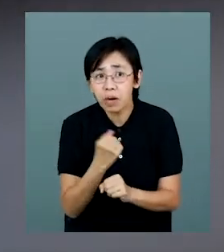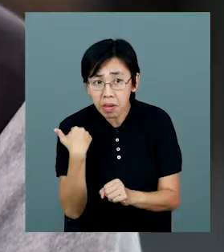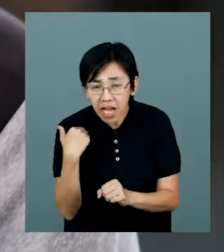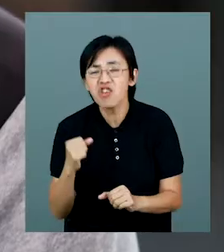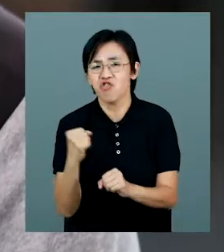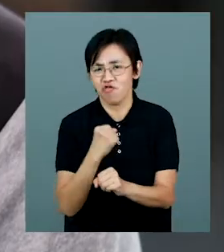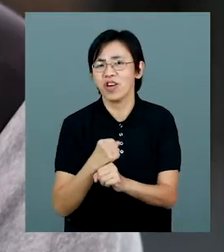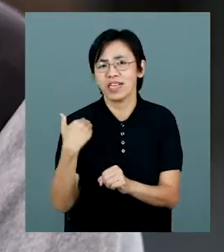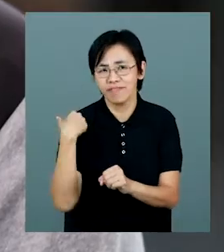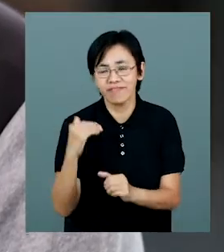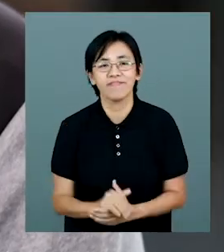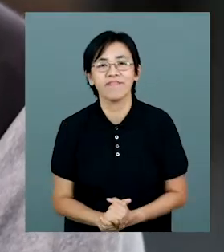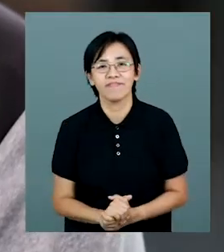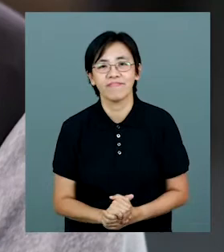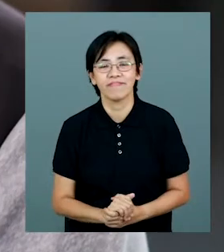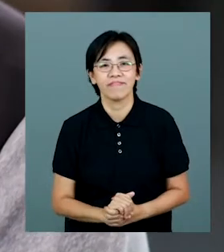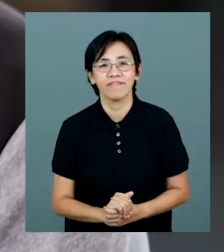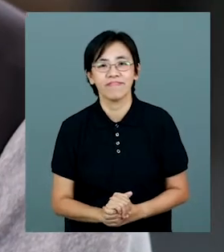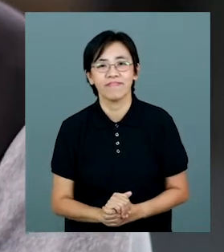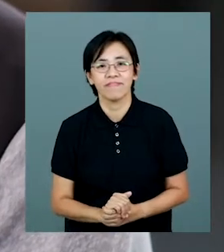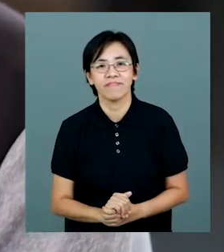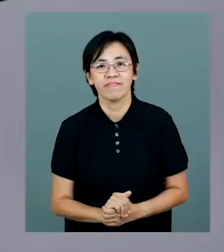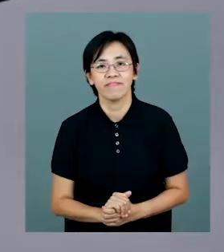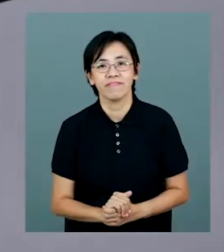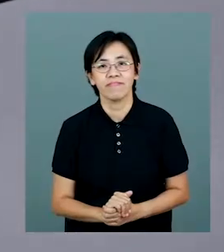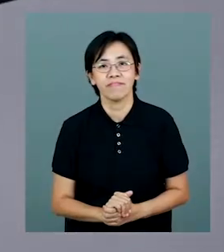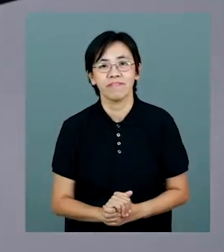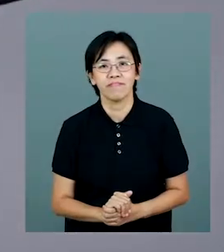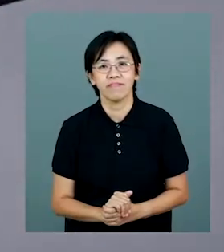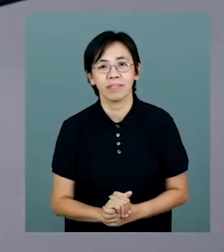องมือมีฝึกมั้ย มีฝึกมาครับผม